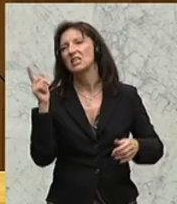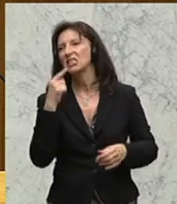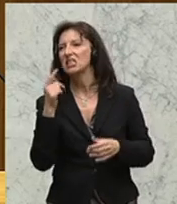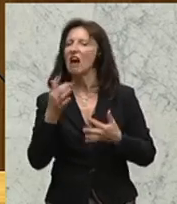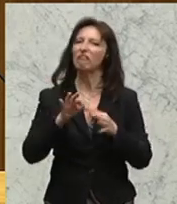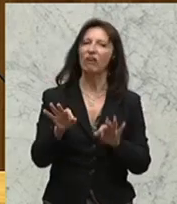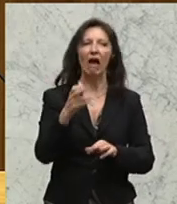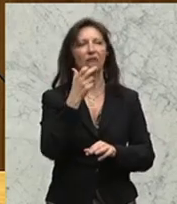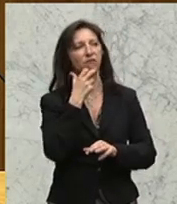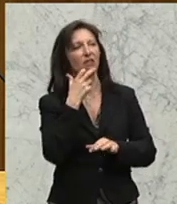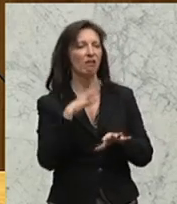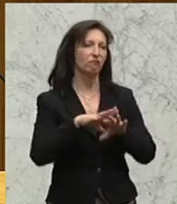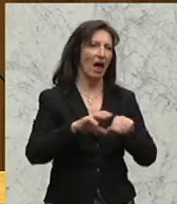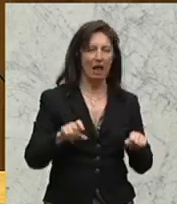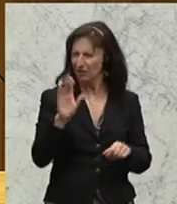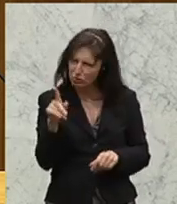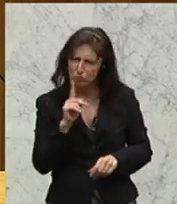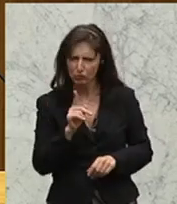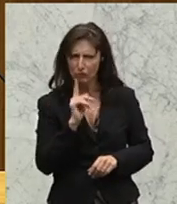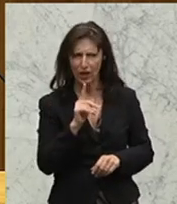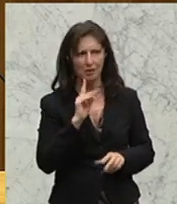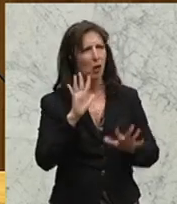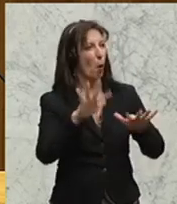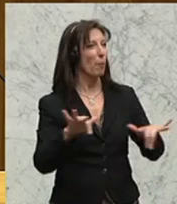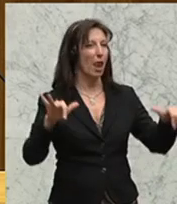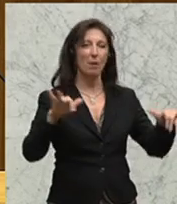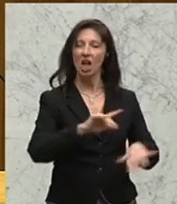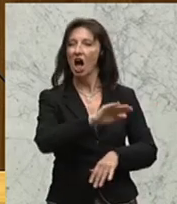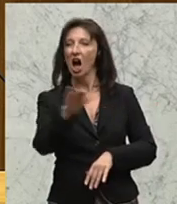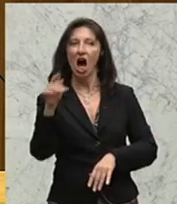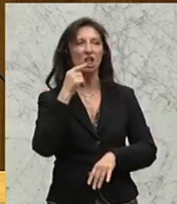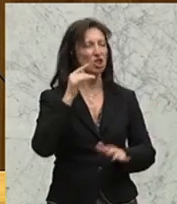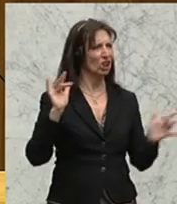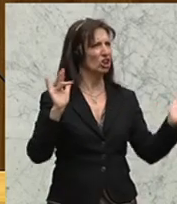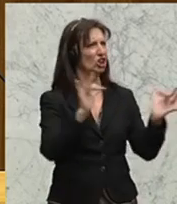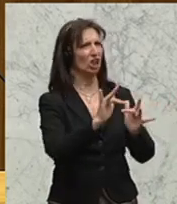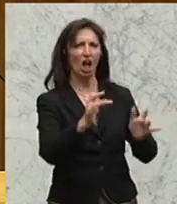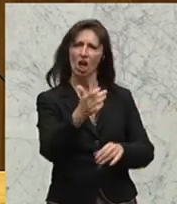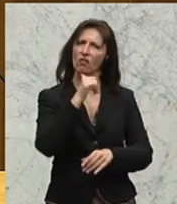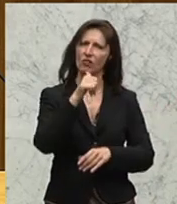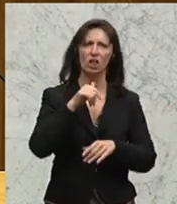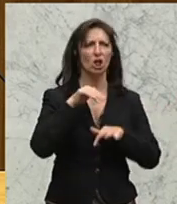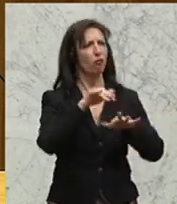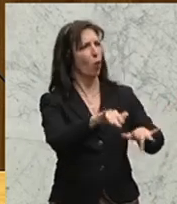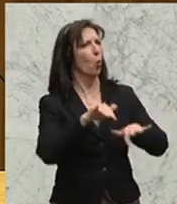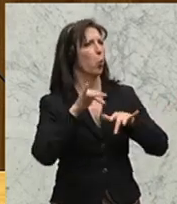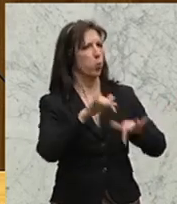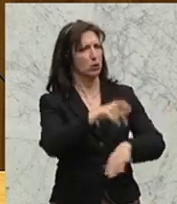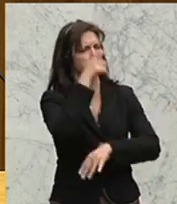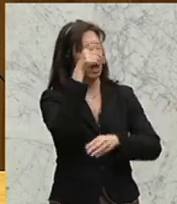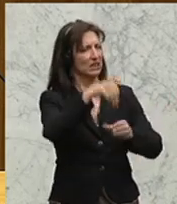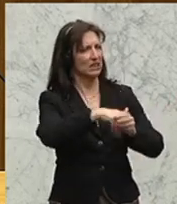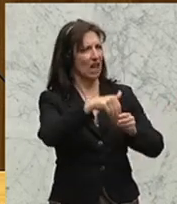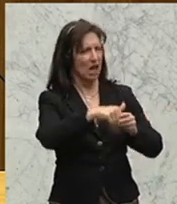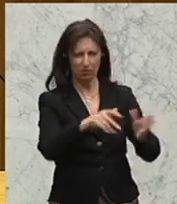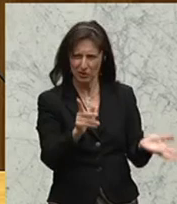auf freiwillige Vereinbarung. Und es reicht nicht, wenn wir im Parlament hier alles sagen. Wir sind dagegen, dass die Donau und andere Flüsse mit Plastik verschmutzt werden. Sondern